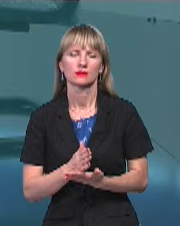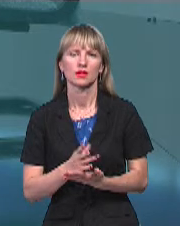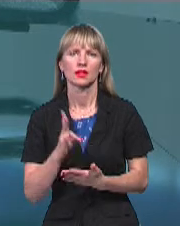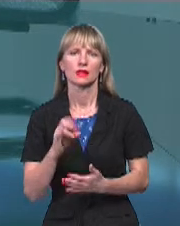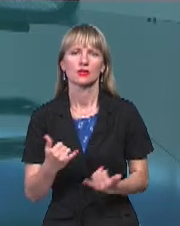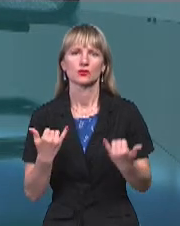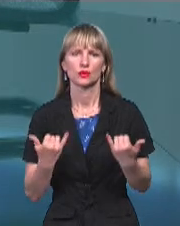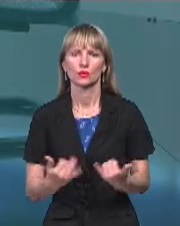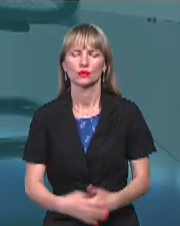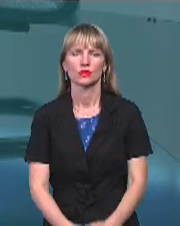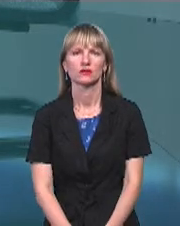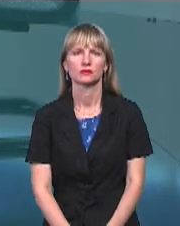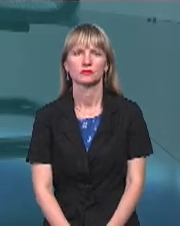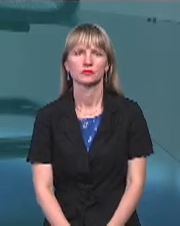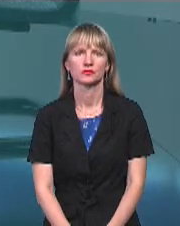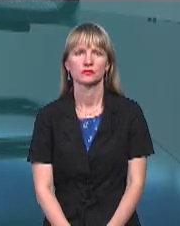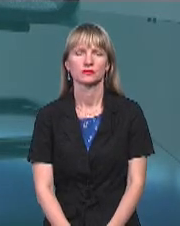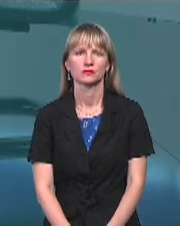сьогодні.